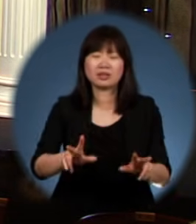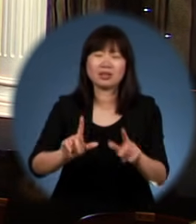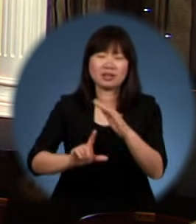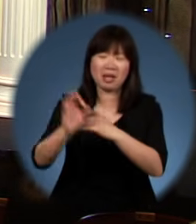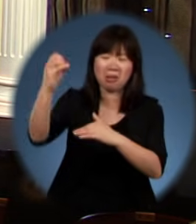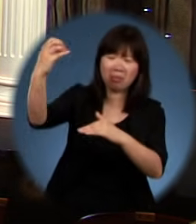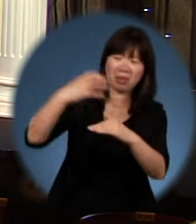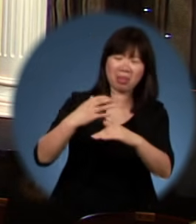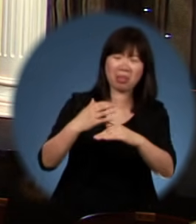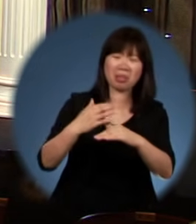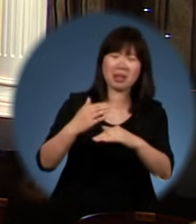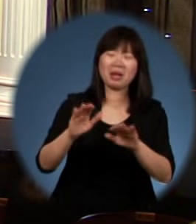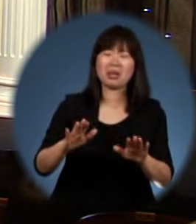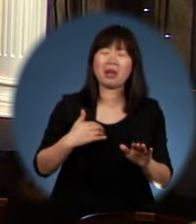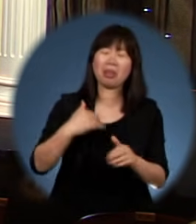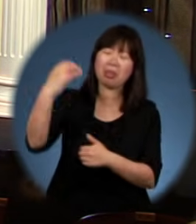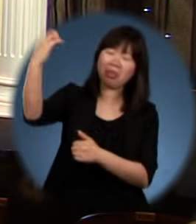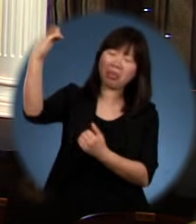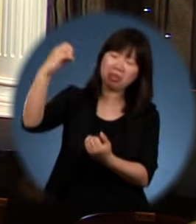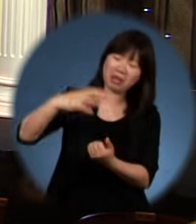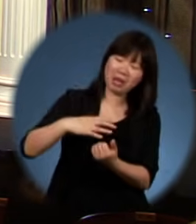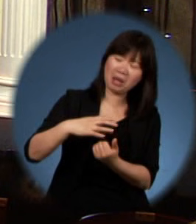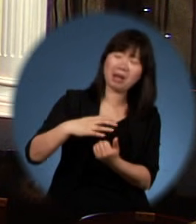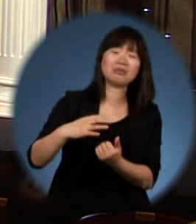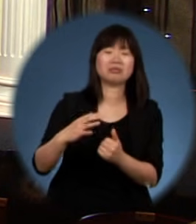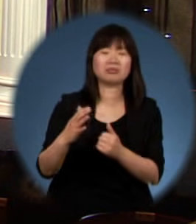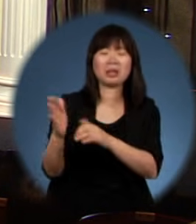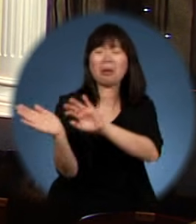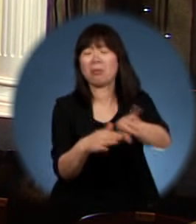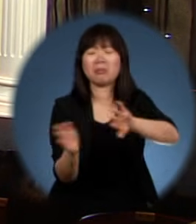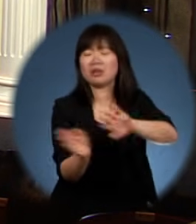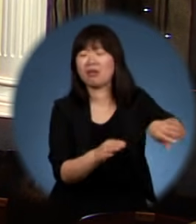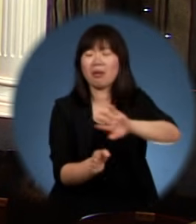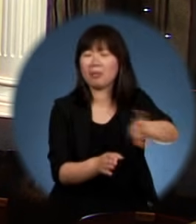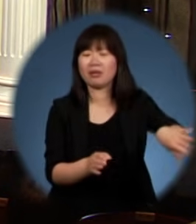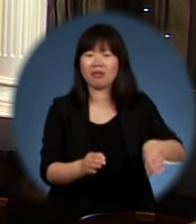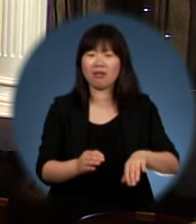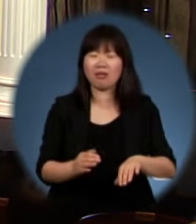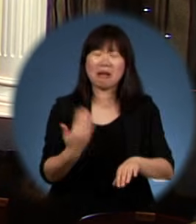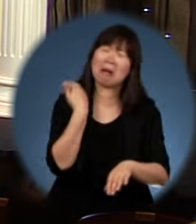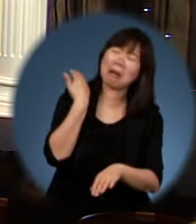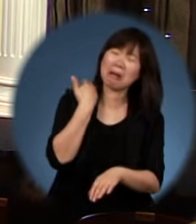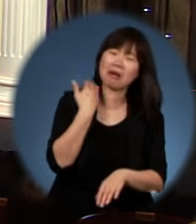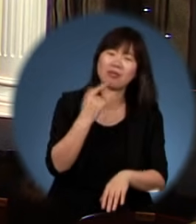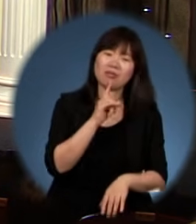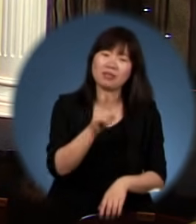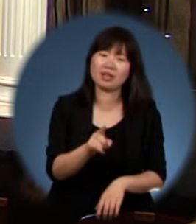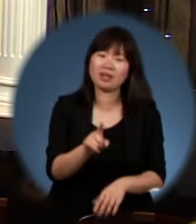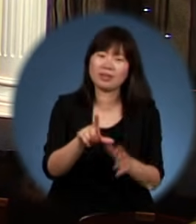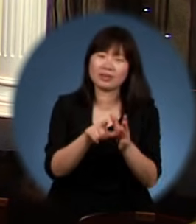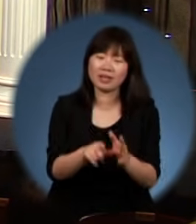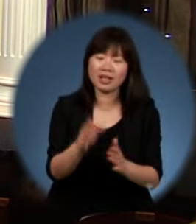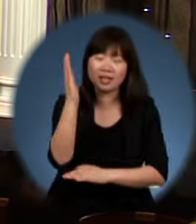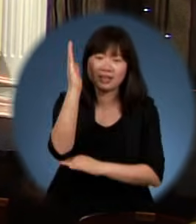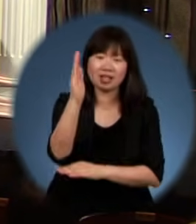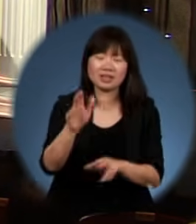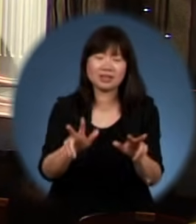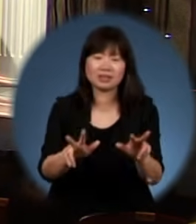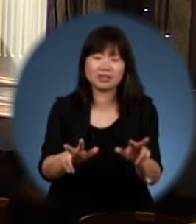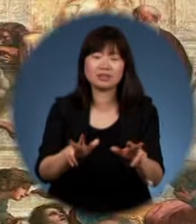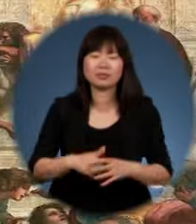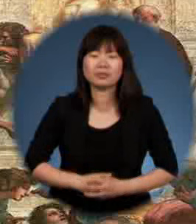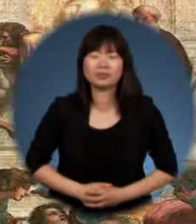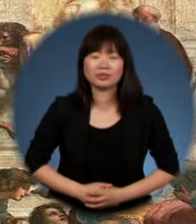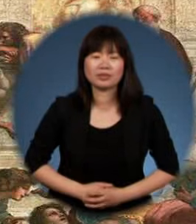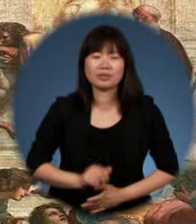태양이 들어오는데 지금 나 씹 선택하고 인해 장식 뭐하 거야 지금 집게 라고 그런거예요 예 자 여러분 이 때의 이야기가 사실 이